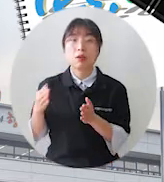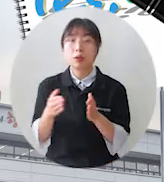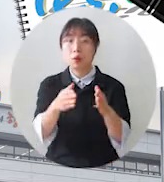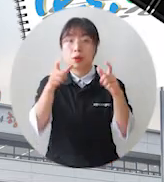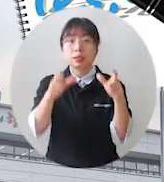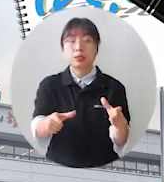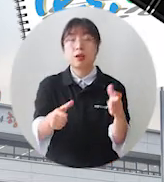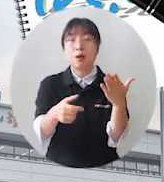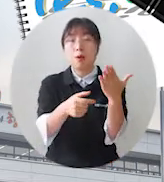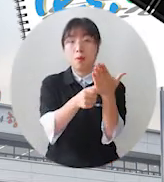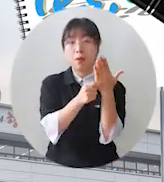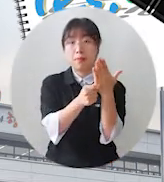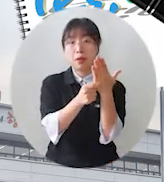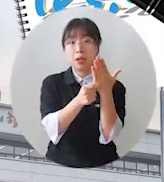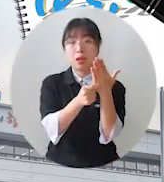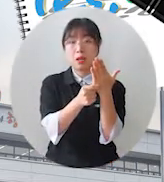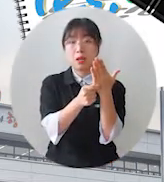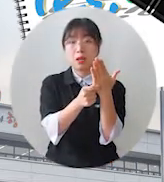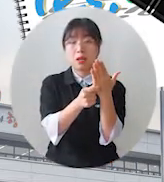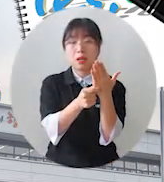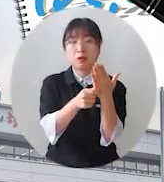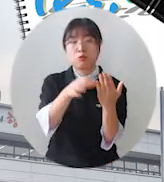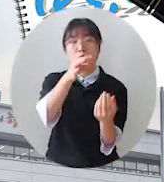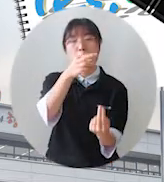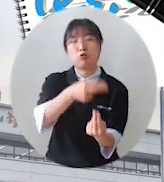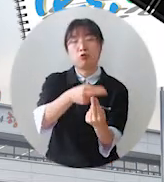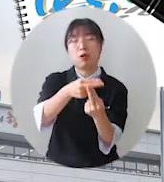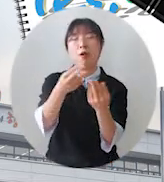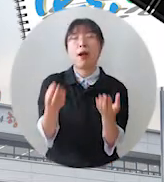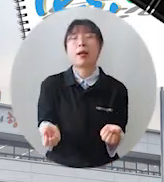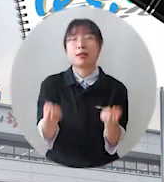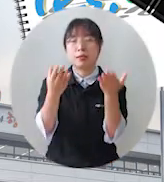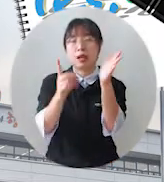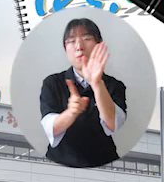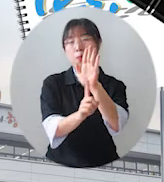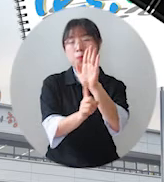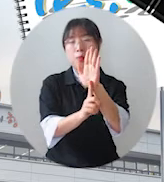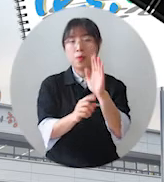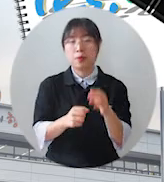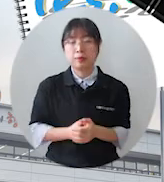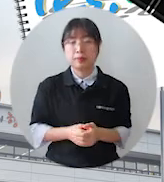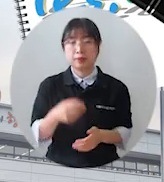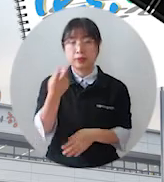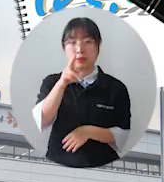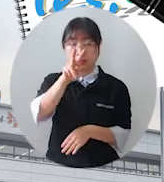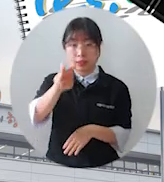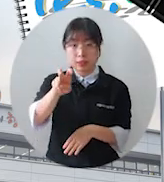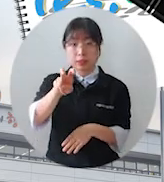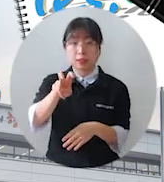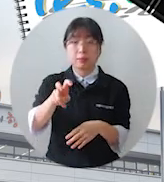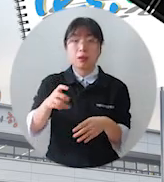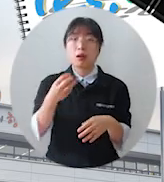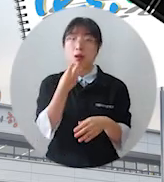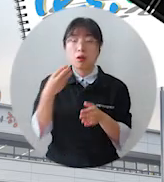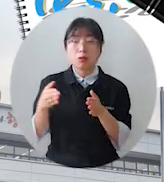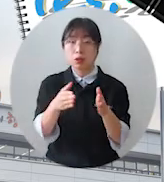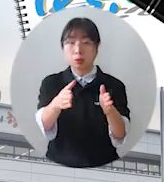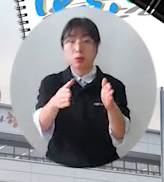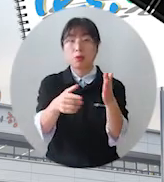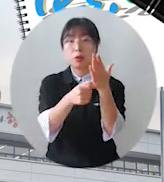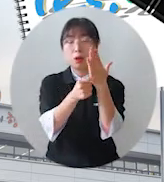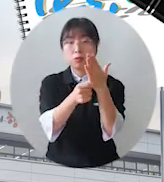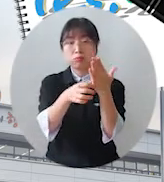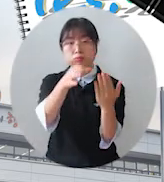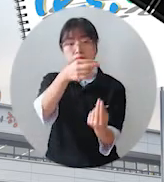경기도 지역화폐 충전 미션 이벤트를 안내해드립니다. 2020년 경기도 지역화폐 충전 이력이 한 번도